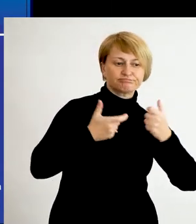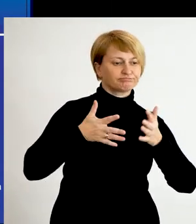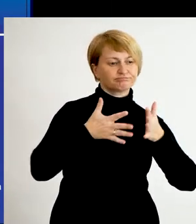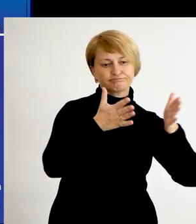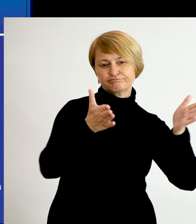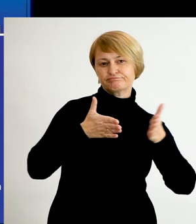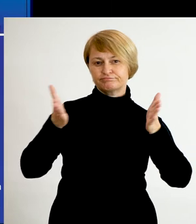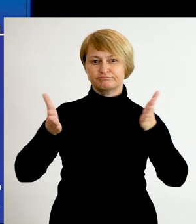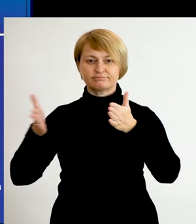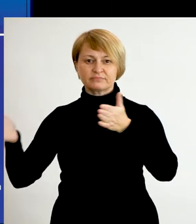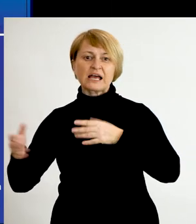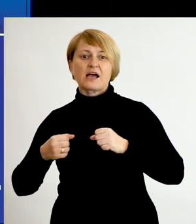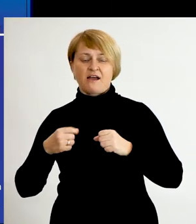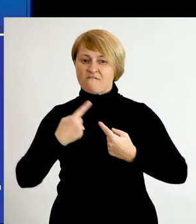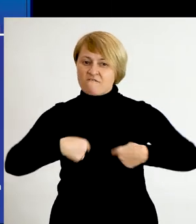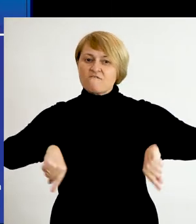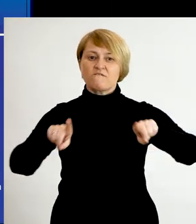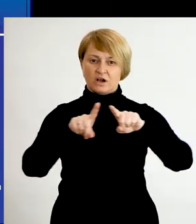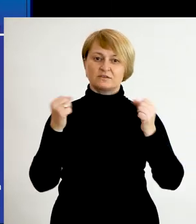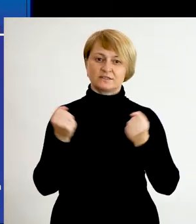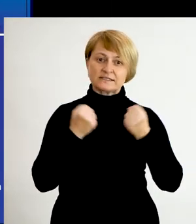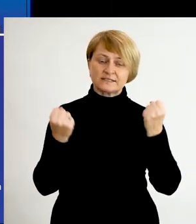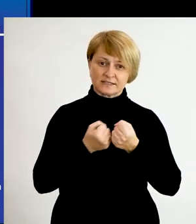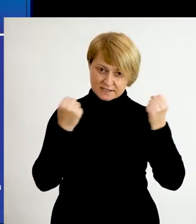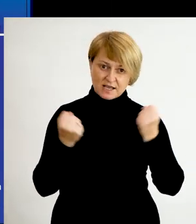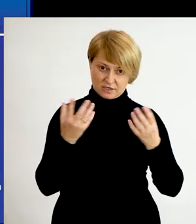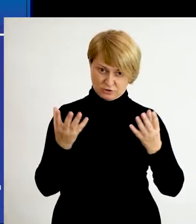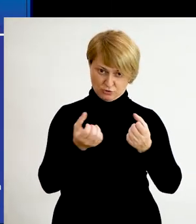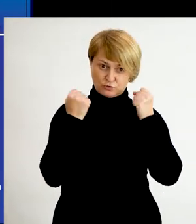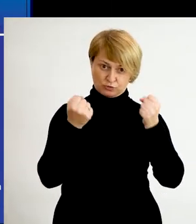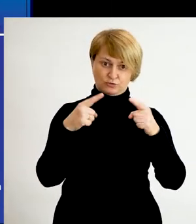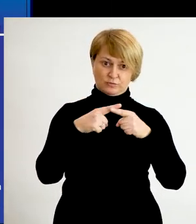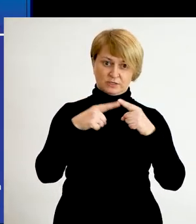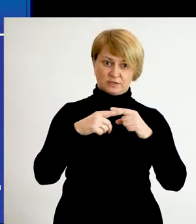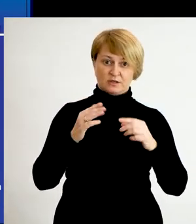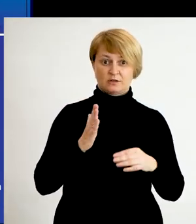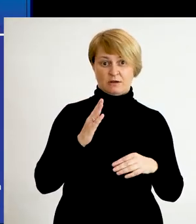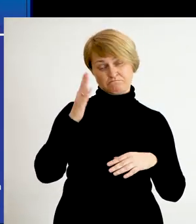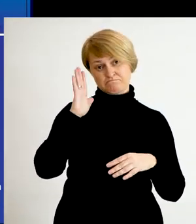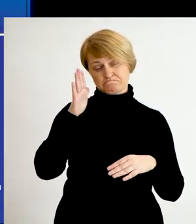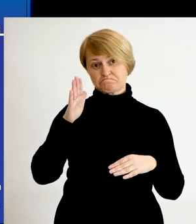wykonawca stara się dotrzymać terminu, który jest przewidywany gdzieś na koniec lata przyszłego roku, może